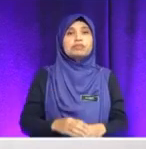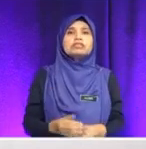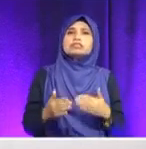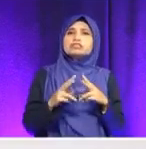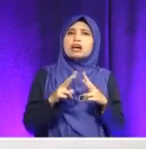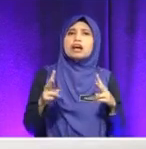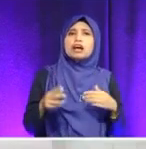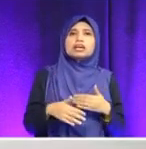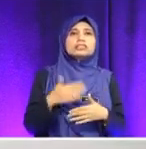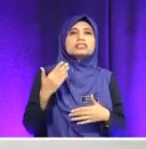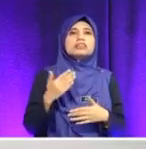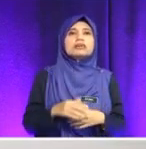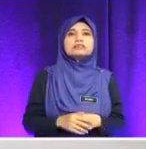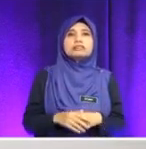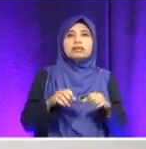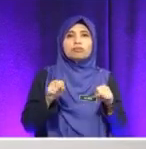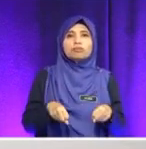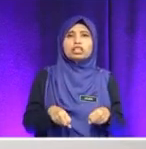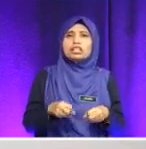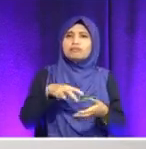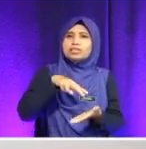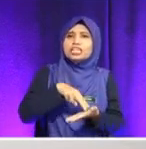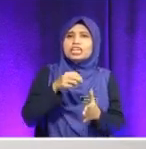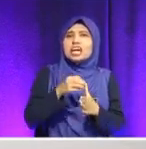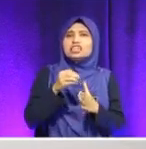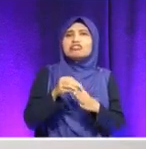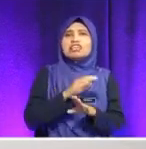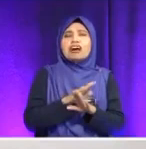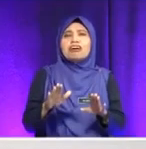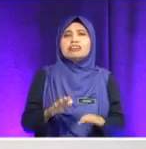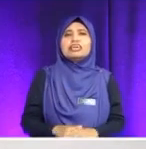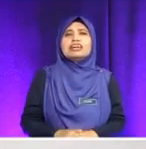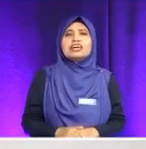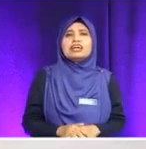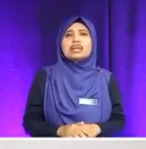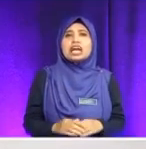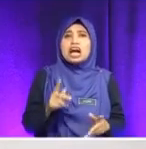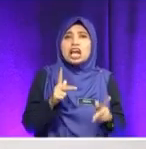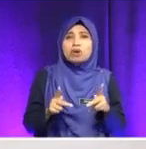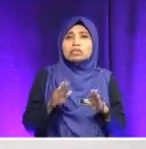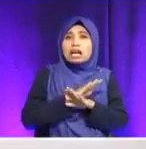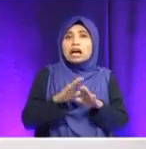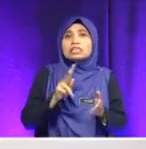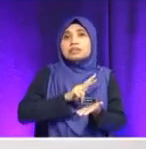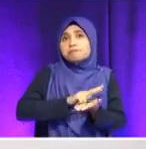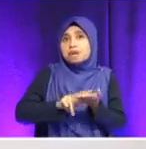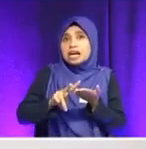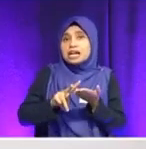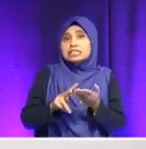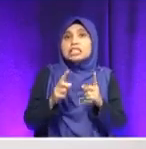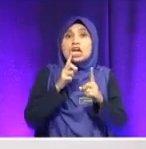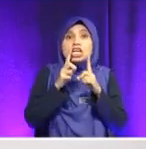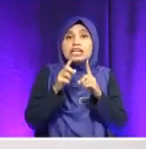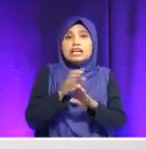senang. Tak tahulah boleh berdiri ke tak boleh berdiri ni. Kena betul-betul kemas ya, sebab nanti kalau kita buat tak kemas, lilin kita